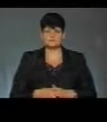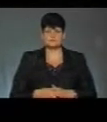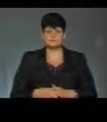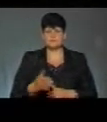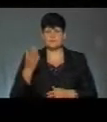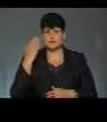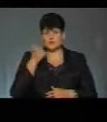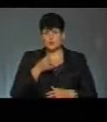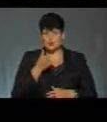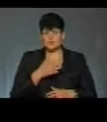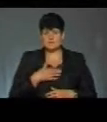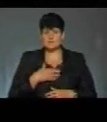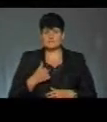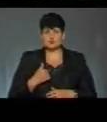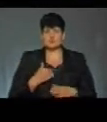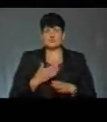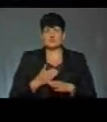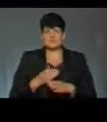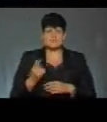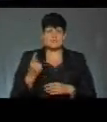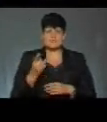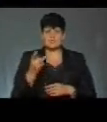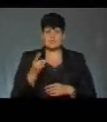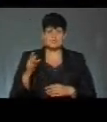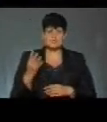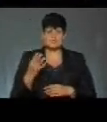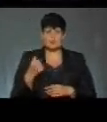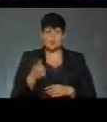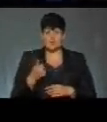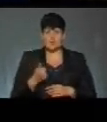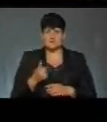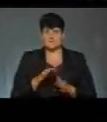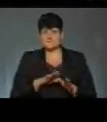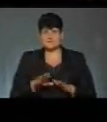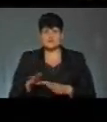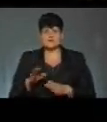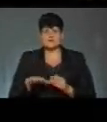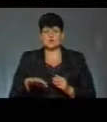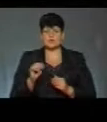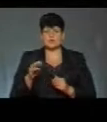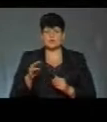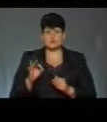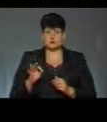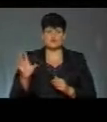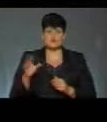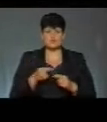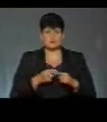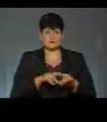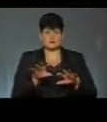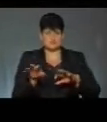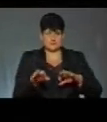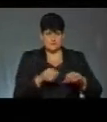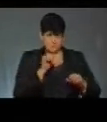Минулого року наша військова частина перший раз за 4 роки вийшла з зони АТО. Вся техніка вийшла, і от ви